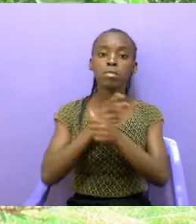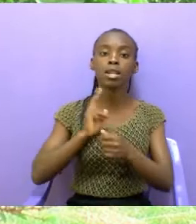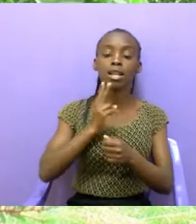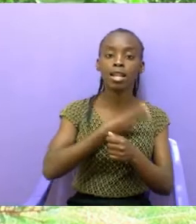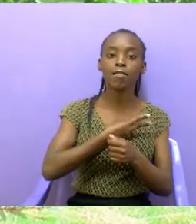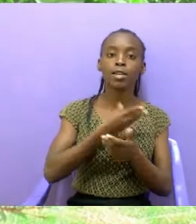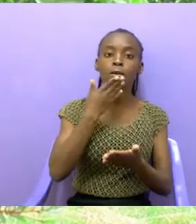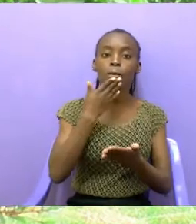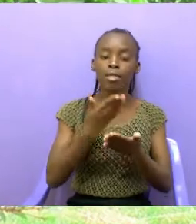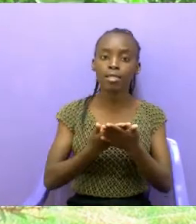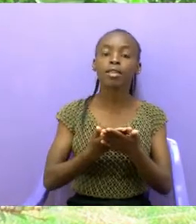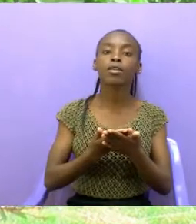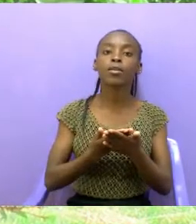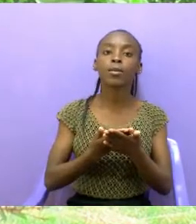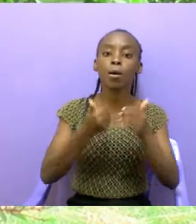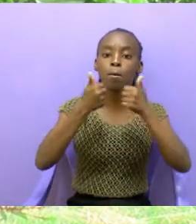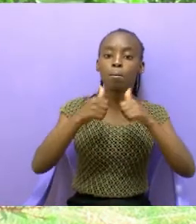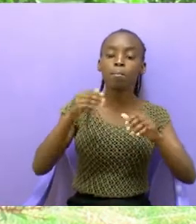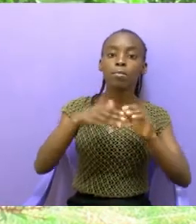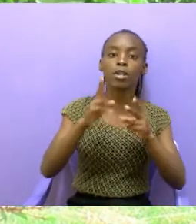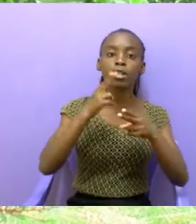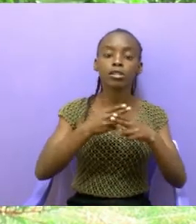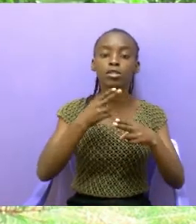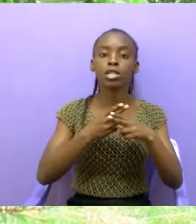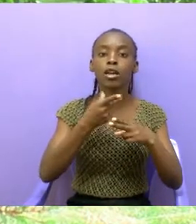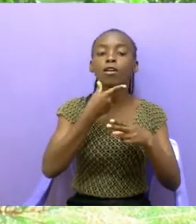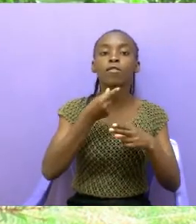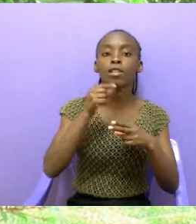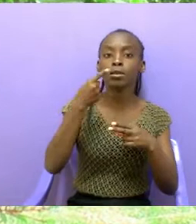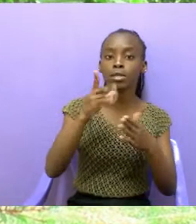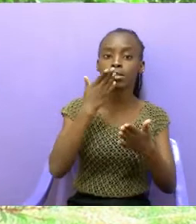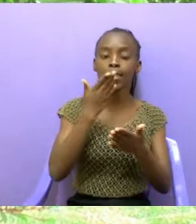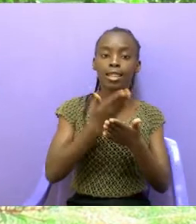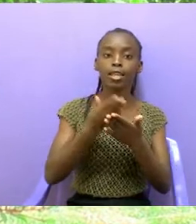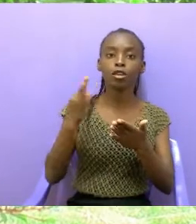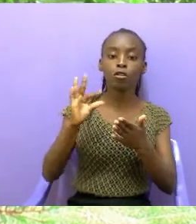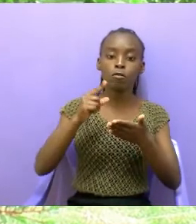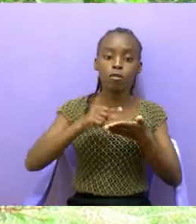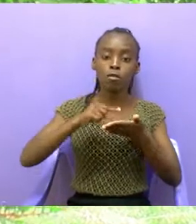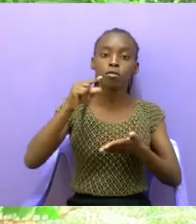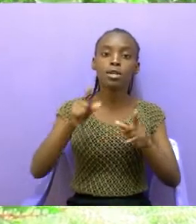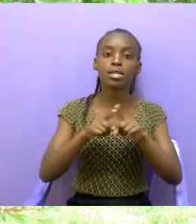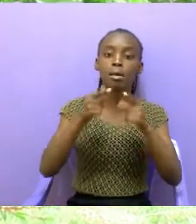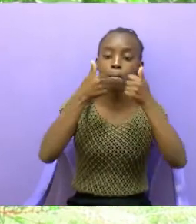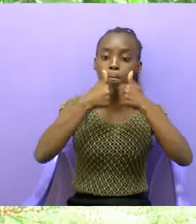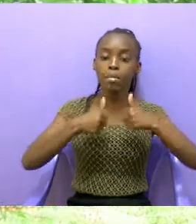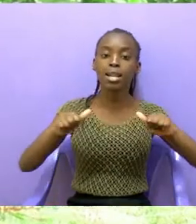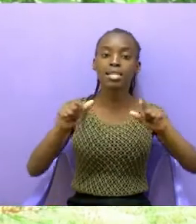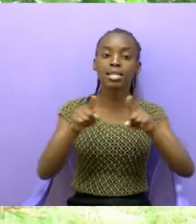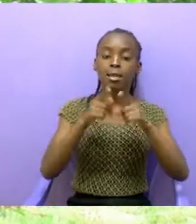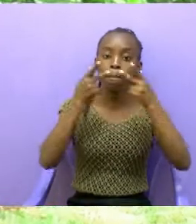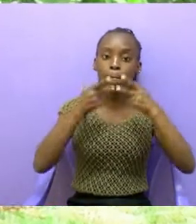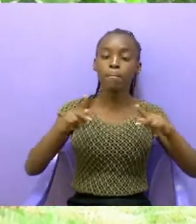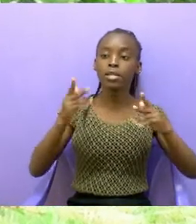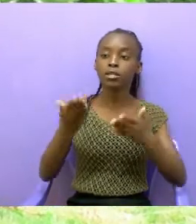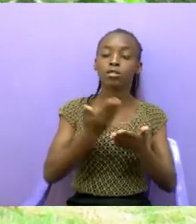Yesu tunakushukuru na tunalibariki jina lako. Bwana, tunasema asante kwa sababu ya neema, baraka na amani umeziachilia kwetu.